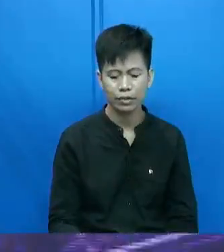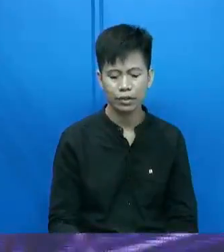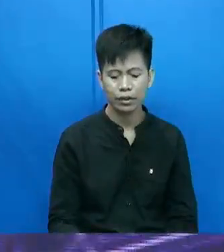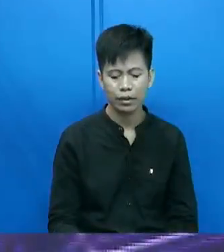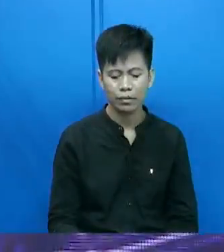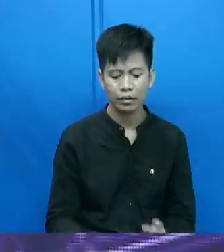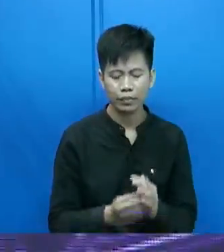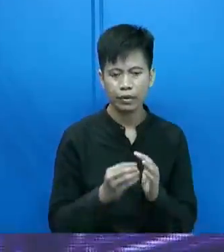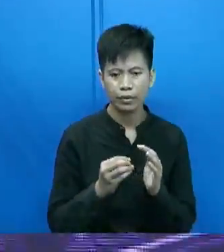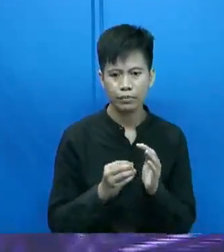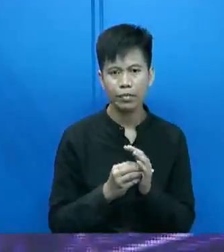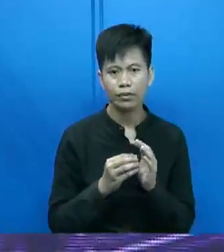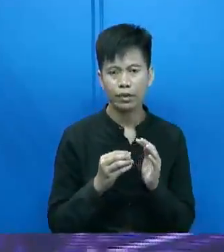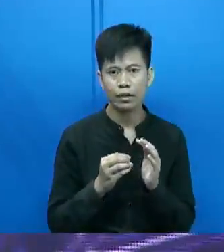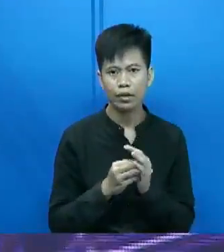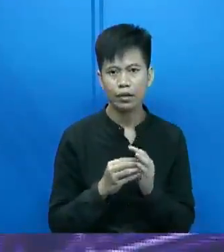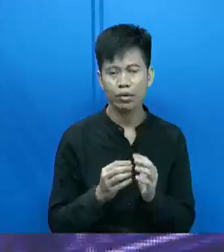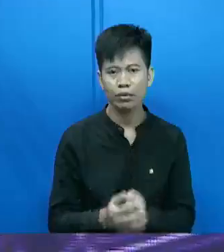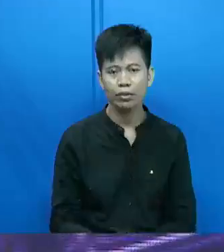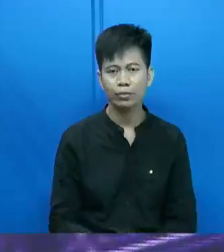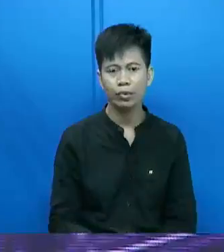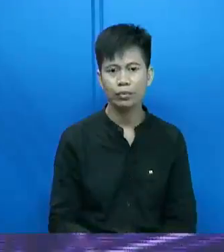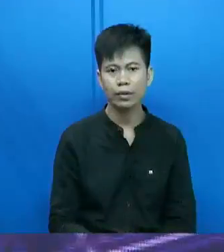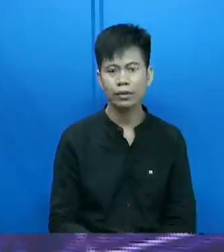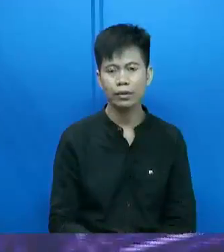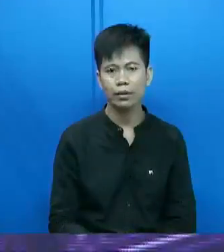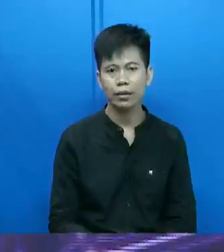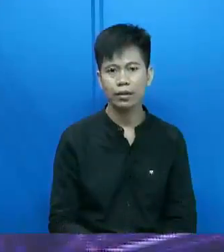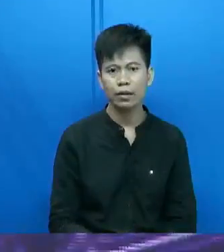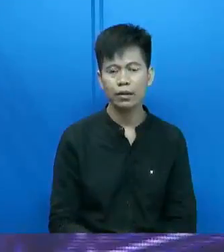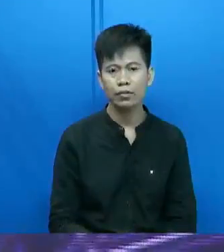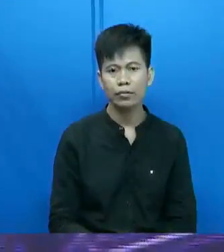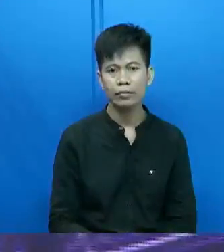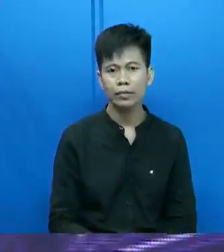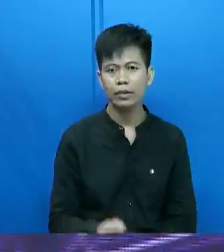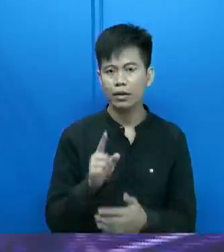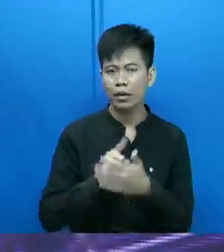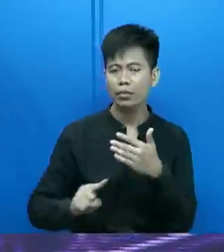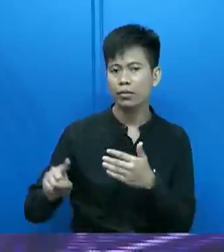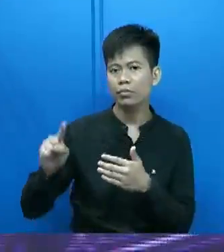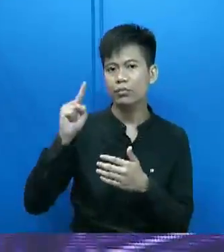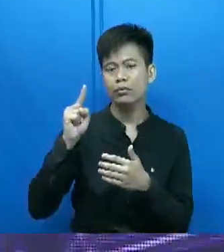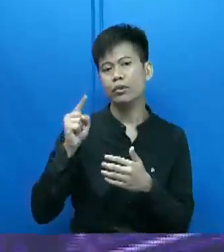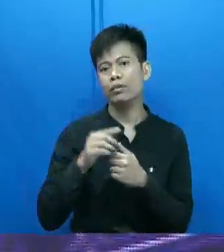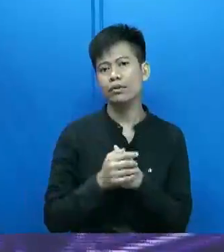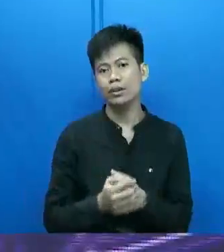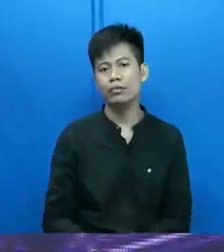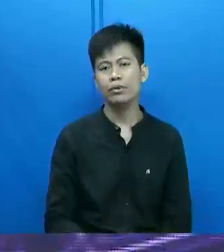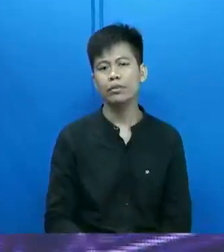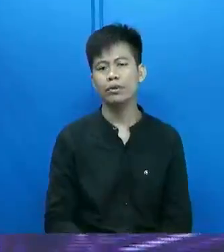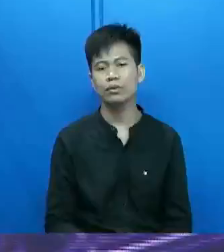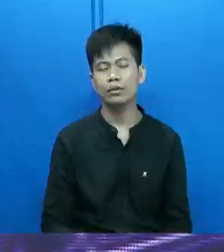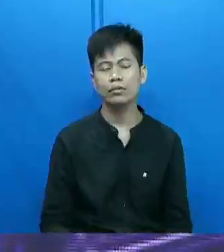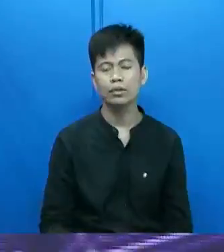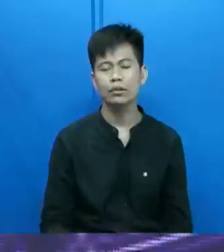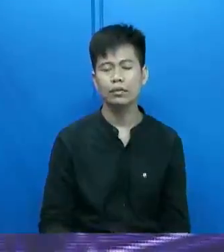اليه. استغفر الله العظيم الذي لا اله الا هو الحي القيوم ونتوب اليه. لا اله الا الله وحده لا شريك له، له الملك وله الحمد وهو على